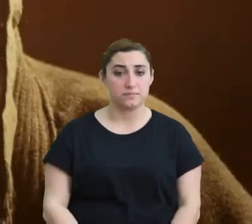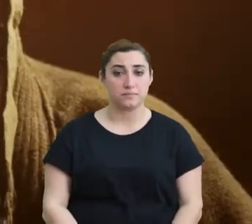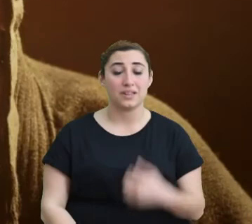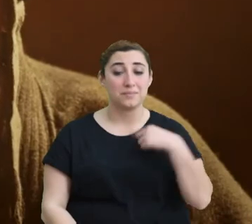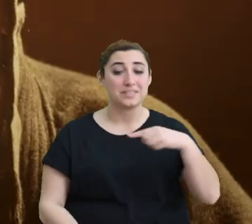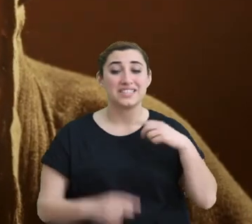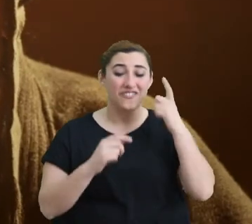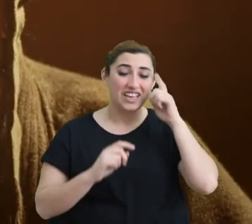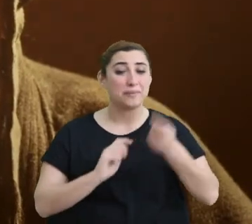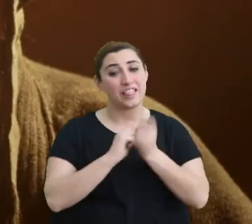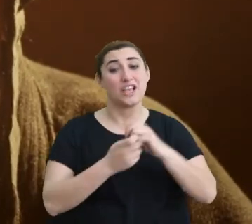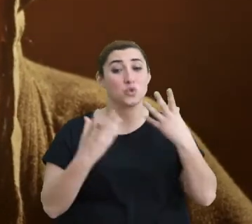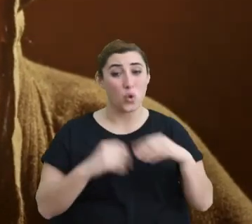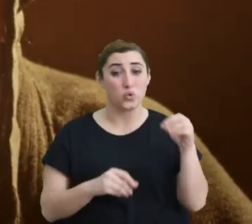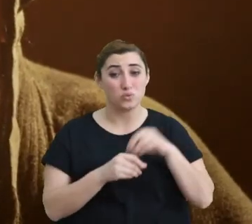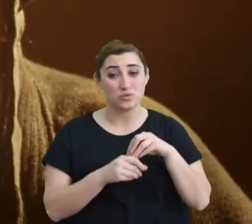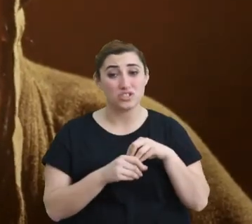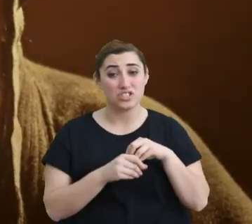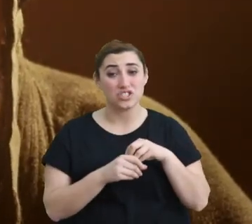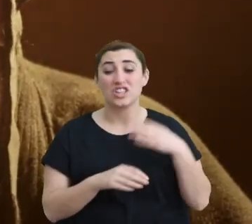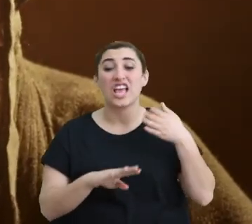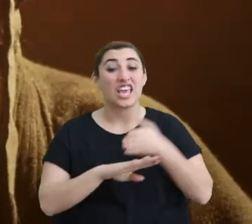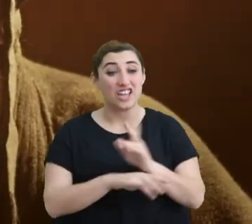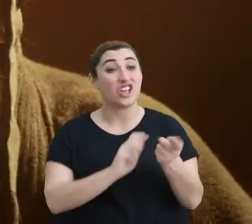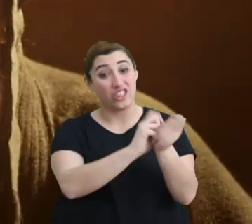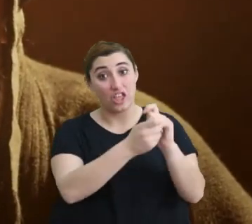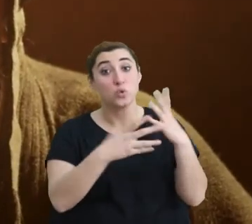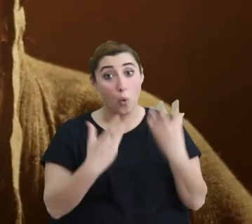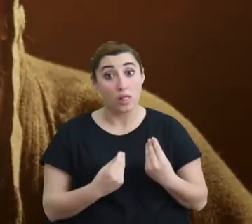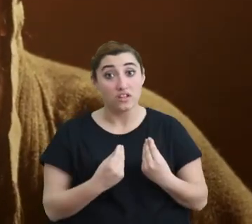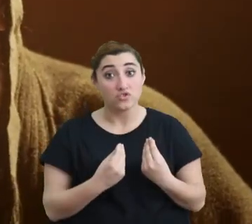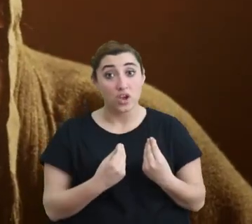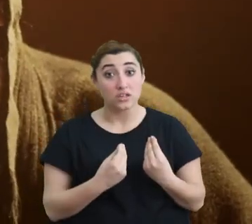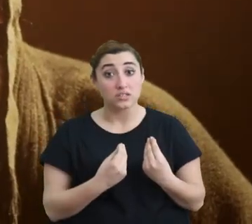Biz beyanımızı değiştirdik diye hakikat de değişecekse